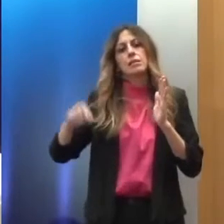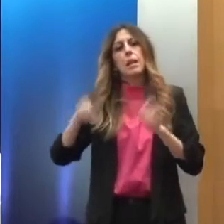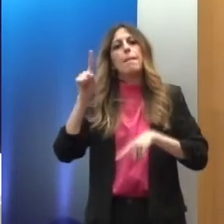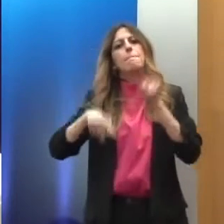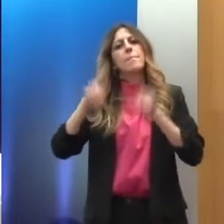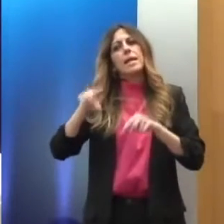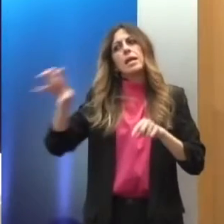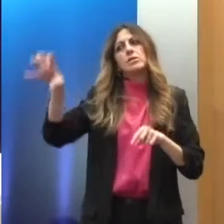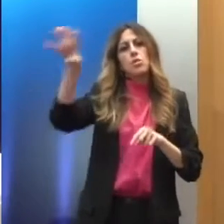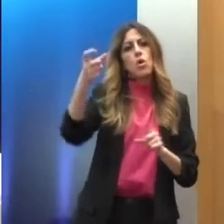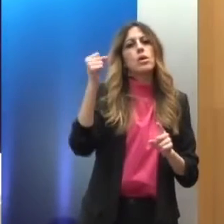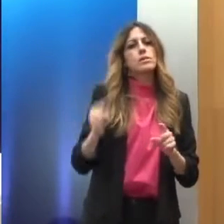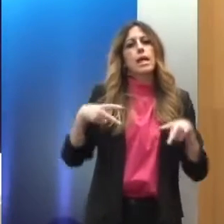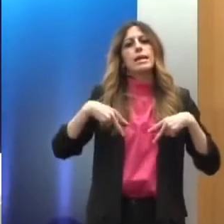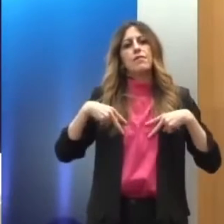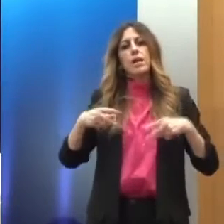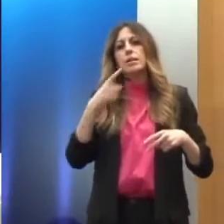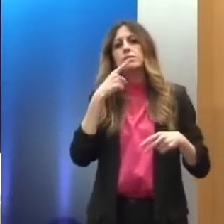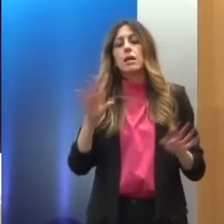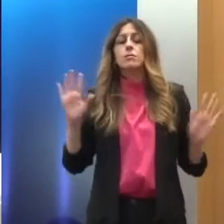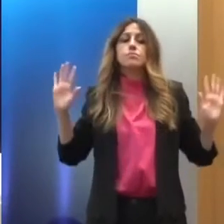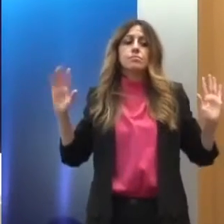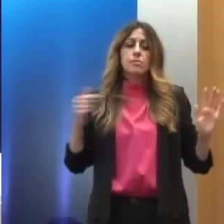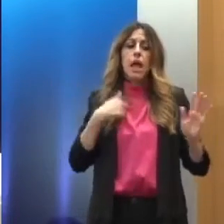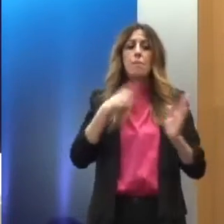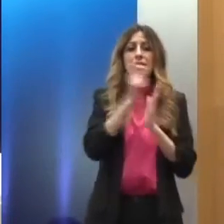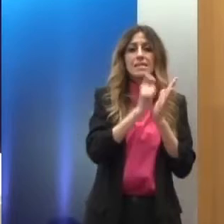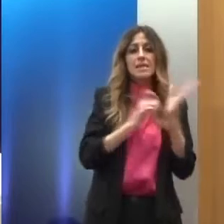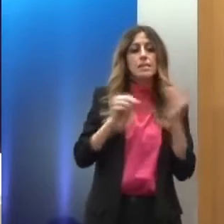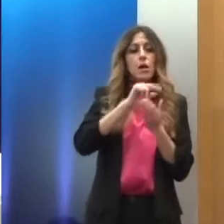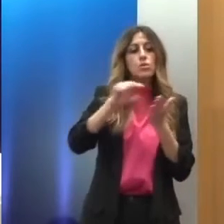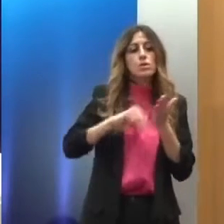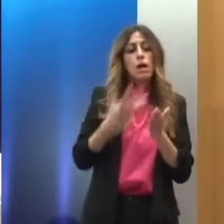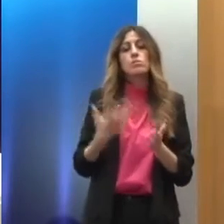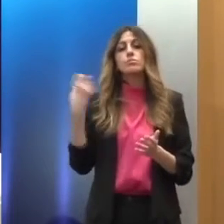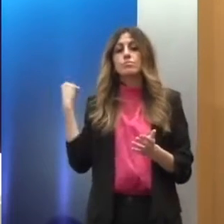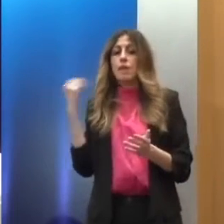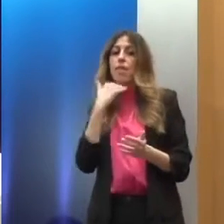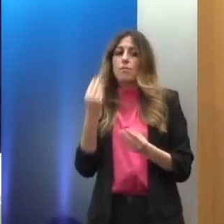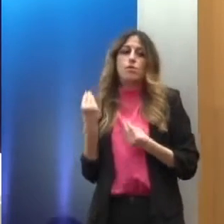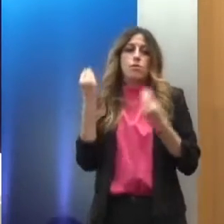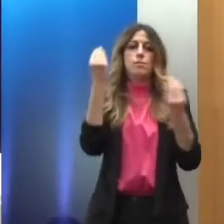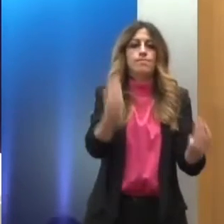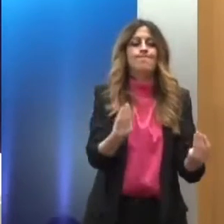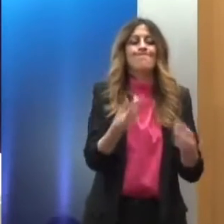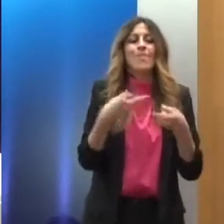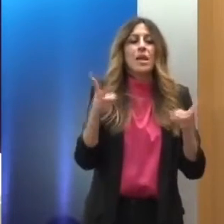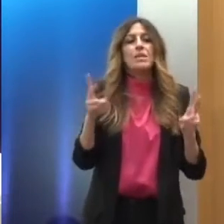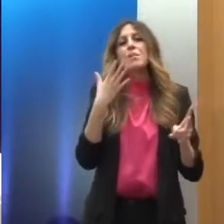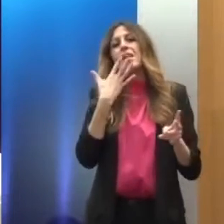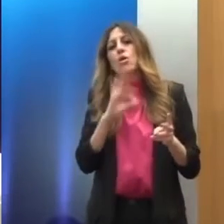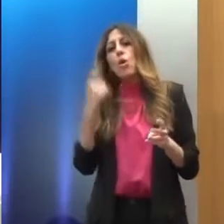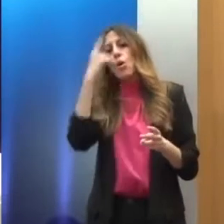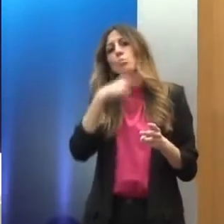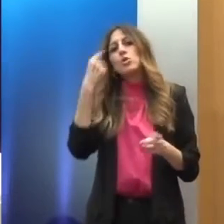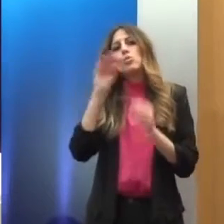και κυβερνήσεις, ότι δεν μπορούμε να σας δώσουμε στατιστικά στοιχεία για τους Ρωμά, γιατί δεν επιτρέπεται για λόγους προσωπικών δεδομένων